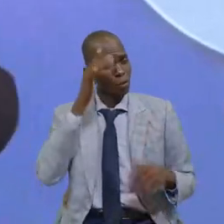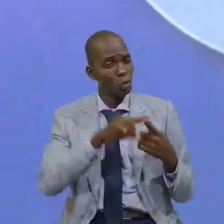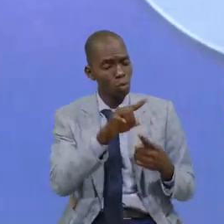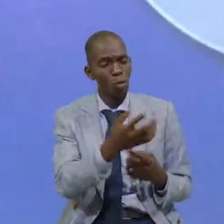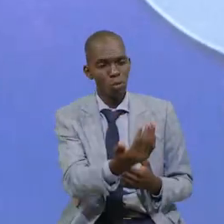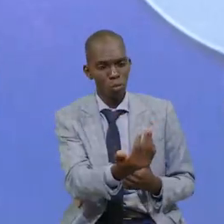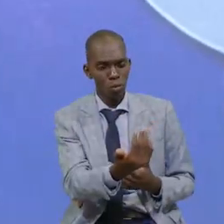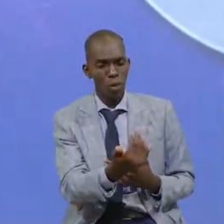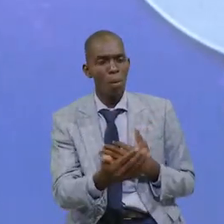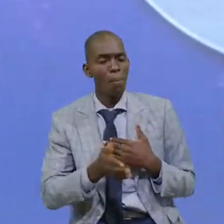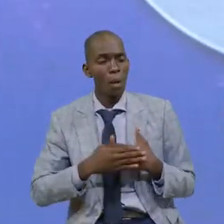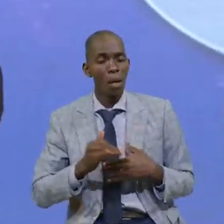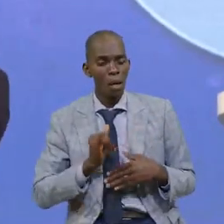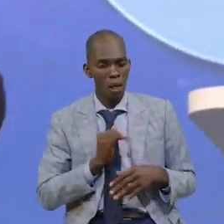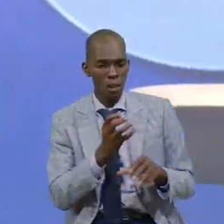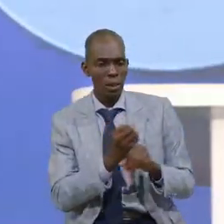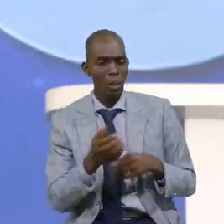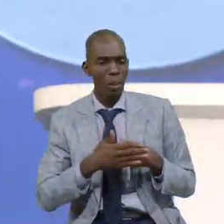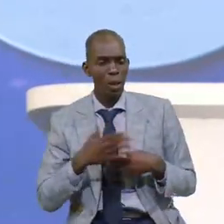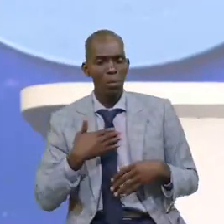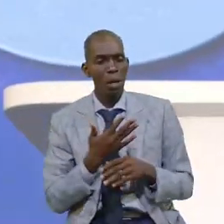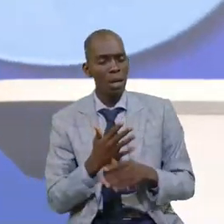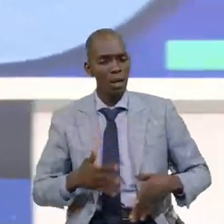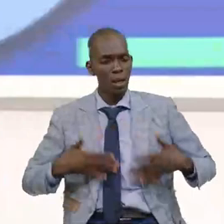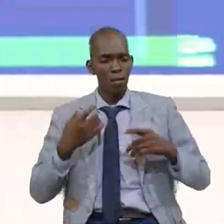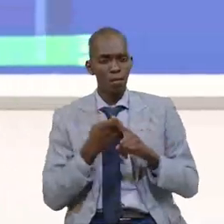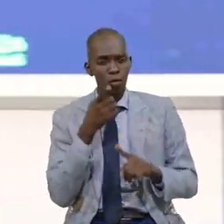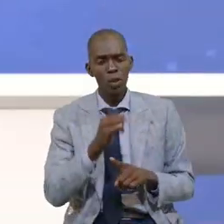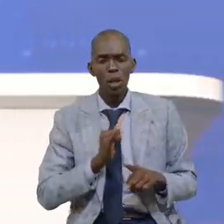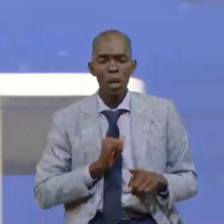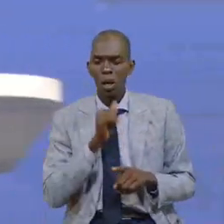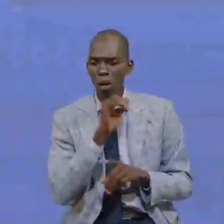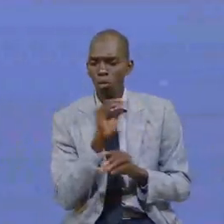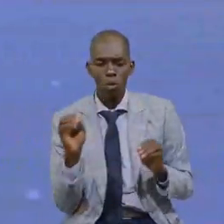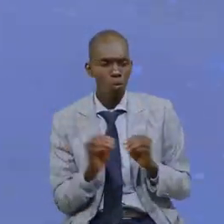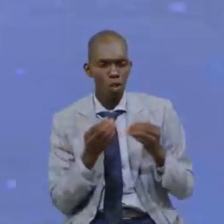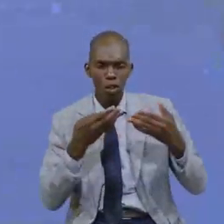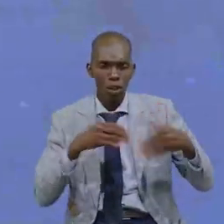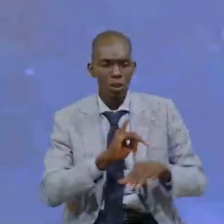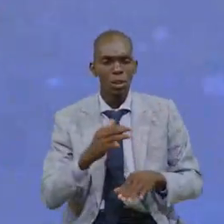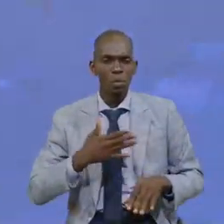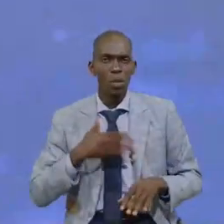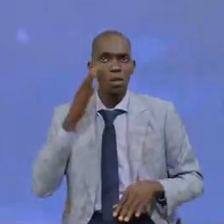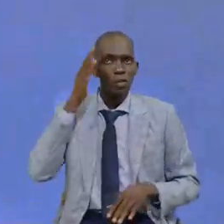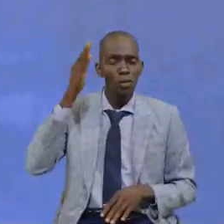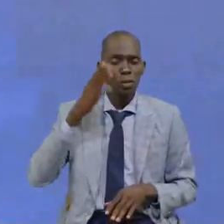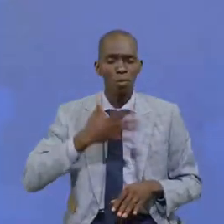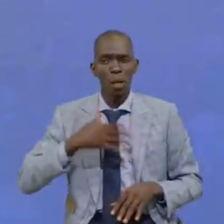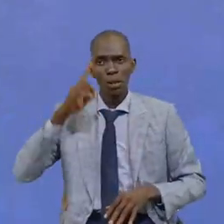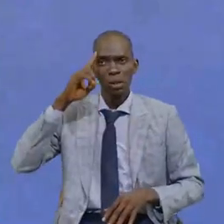Je veux récupérer ma vie. Je ne vends plus rien. Je veux récupérer mes talents. Je ne les vends plus.